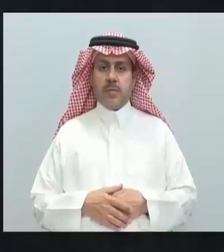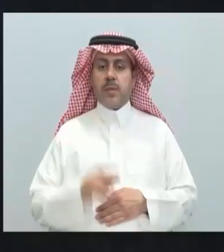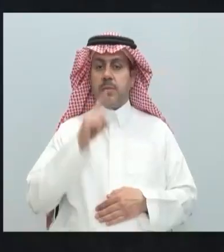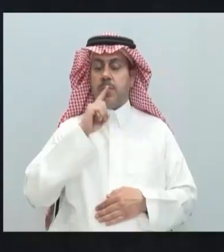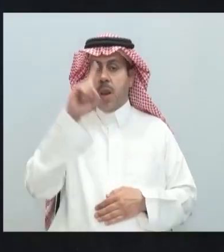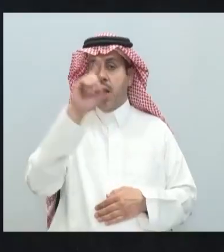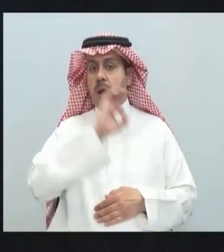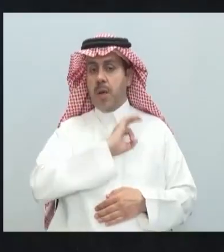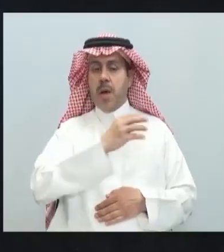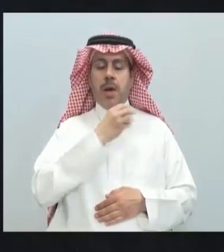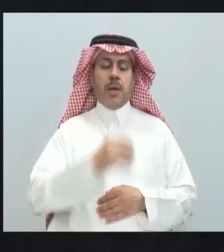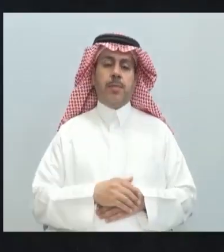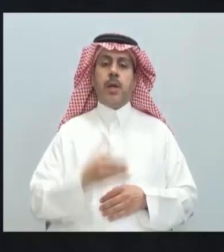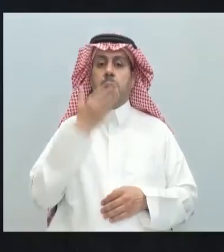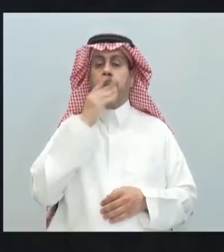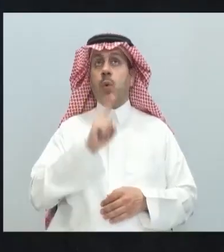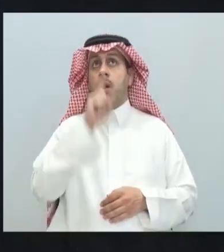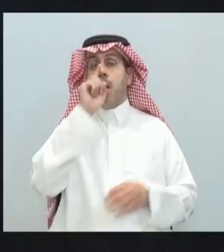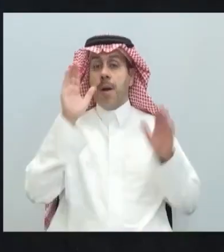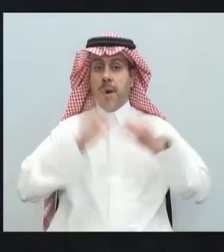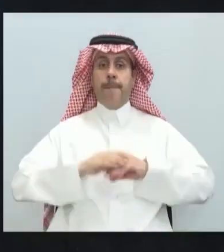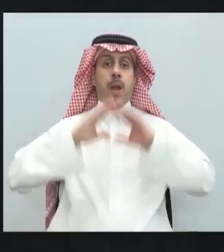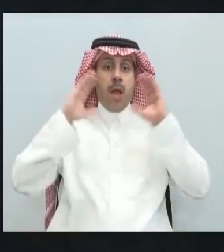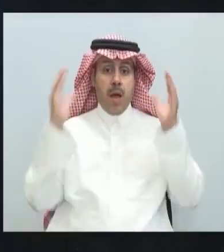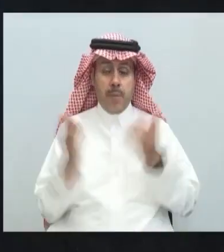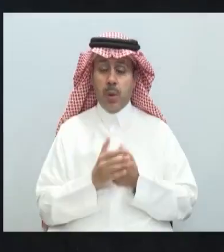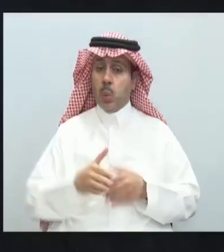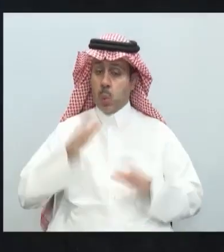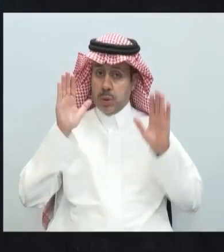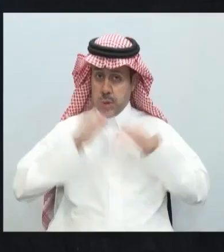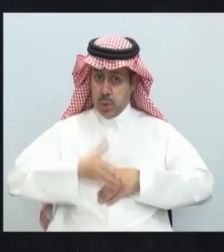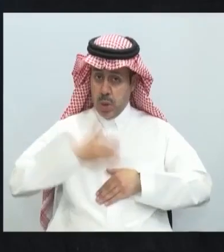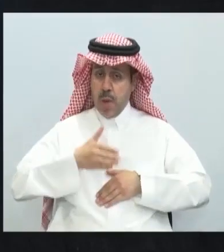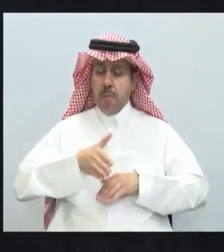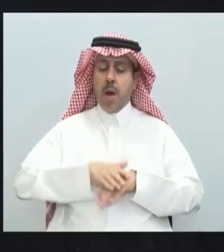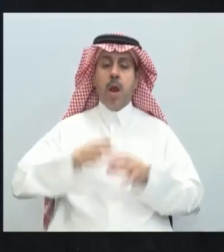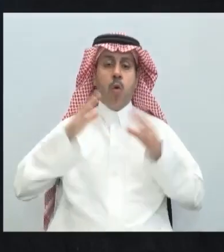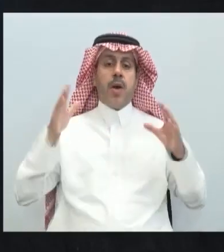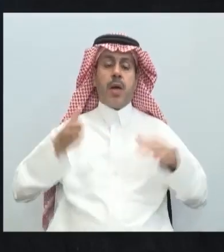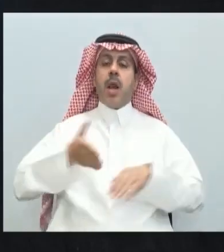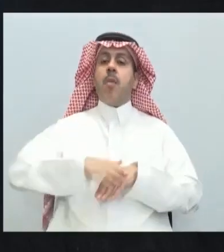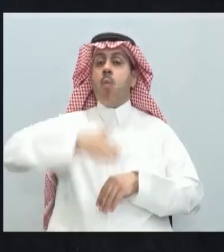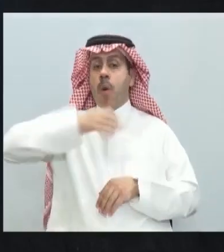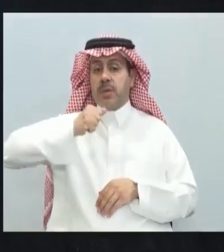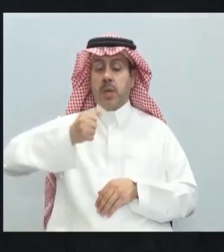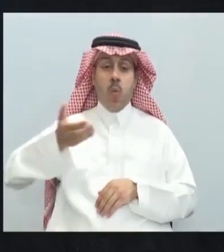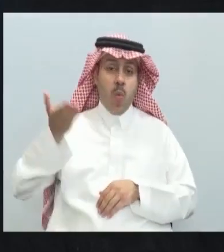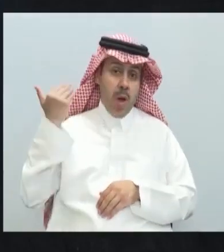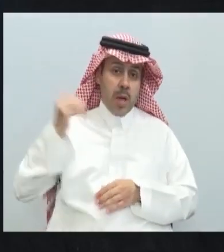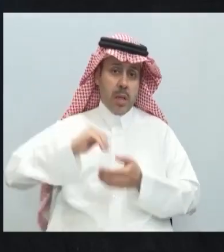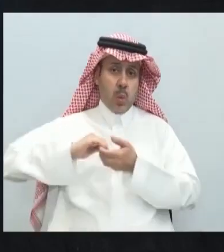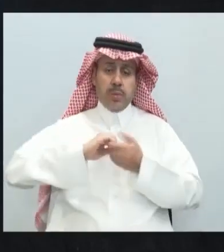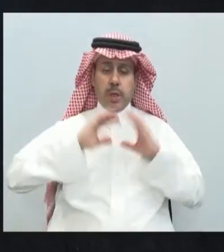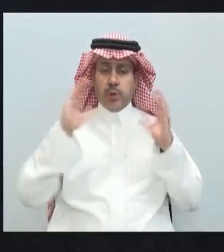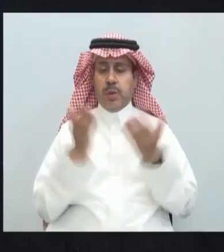بسم الله الرحمن الرحيم الحمد لله رب العالمين وصلى الله وسلم وبارك على نبينا محمد وعلى اله وصحبه